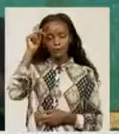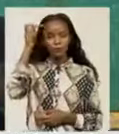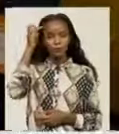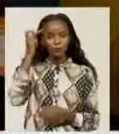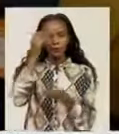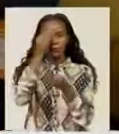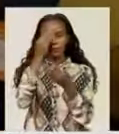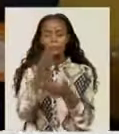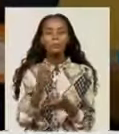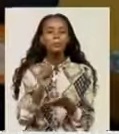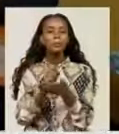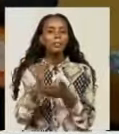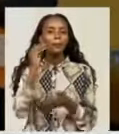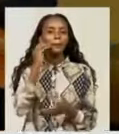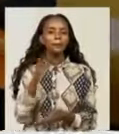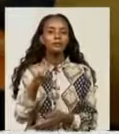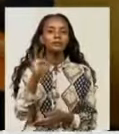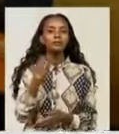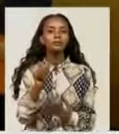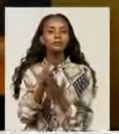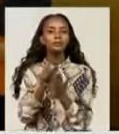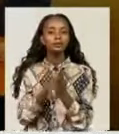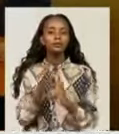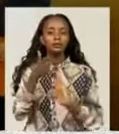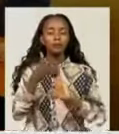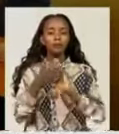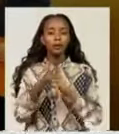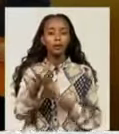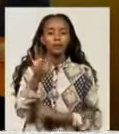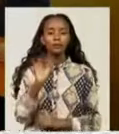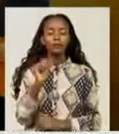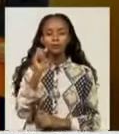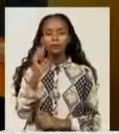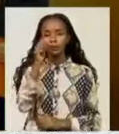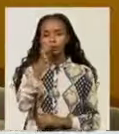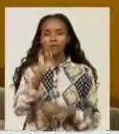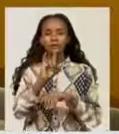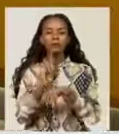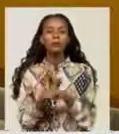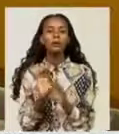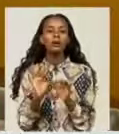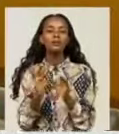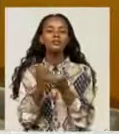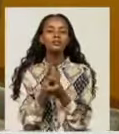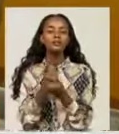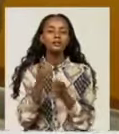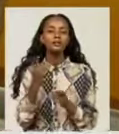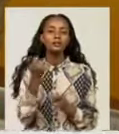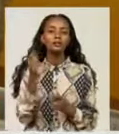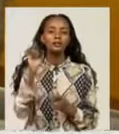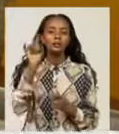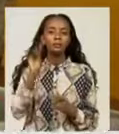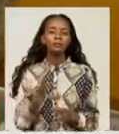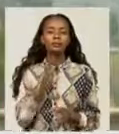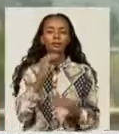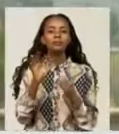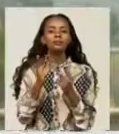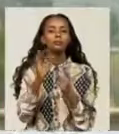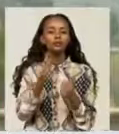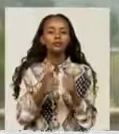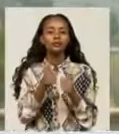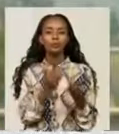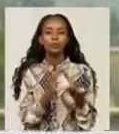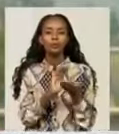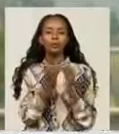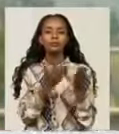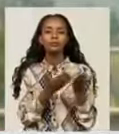አስታውቀዋል። በጽህፈት ቤቱ ተገኝተው የምዝገባ ሂደት ሲያከናውኑ ያገኘናቸው ኢትዮጵያ ዜጎች ለማህበራዊ ፍትህ ኢዜማ ለህዝብ ተወካዮች ምክር ቤት እጩ ሆነው የቀረቡ አቶ